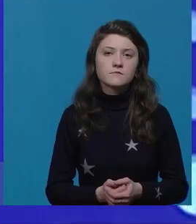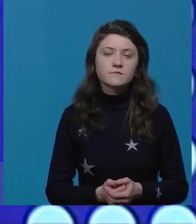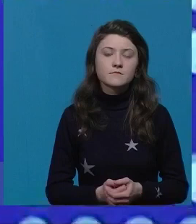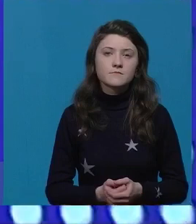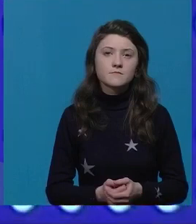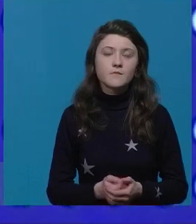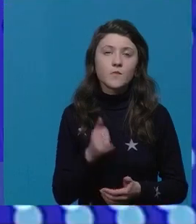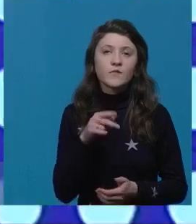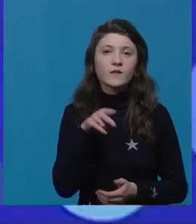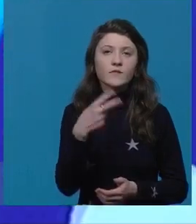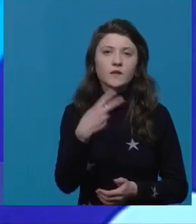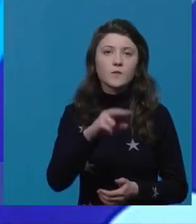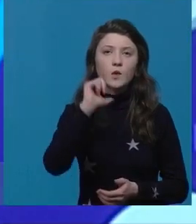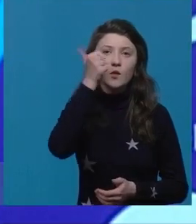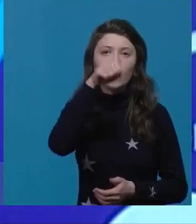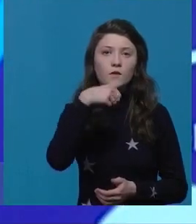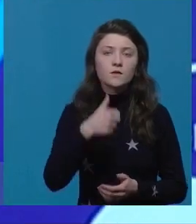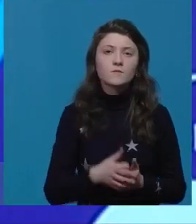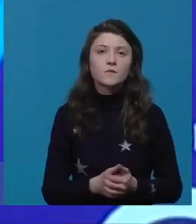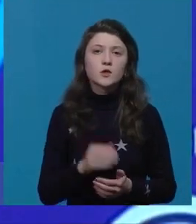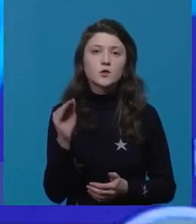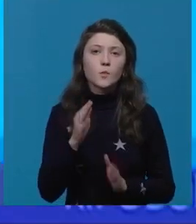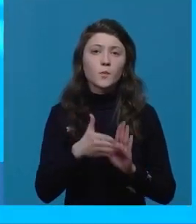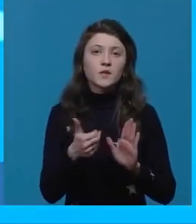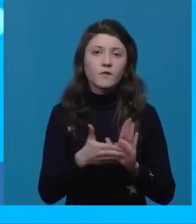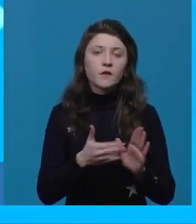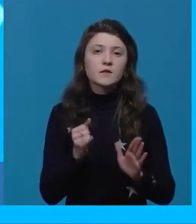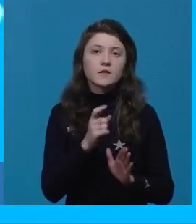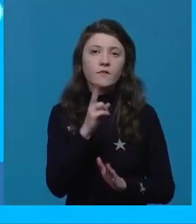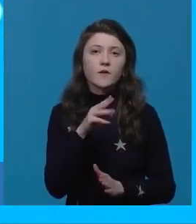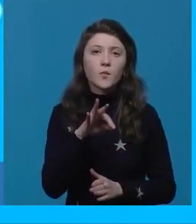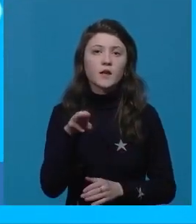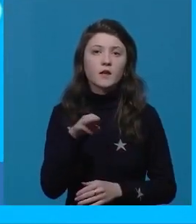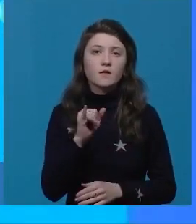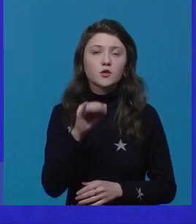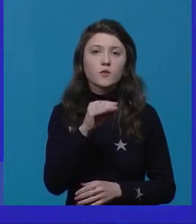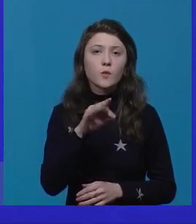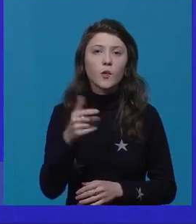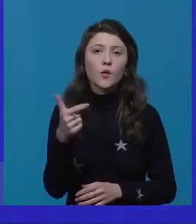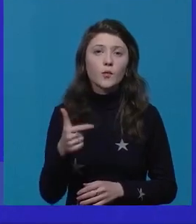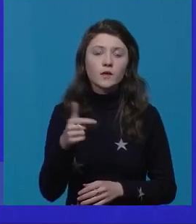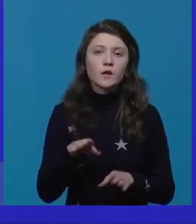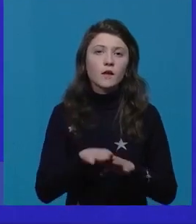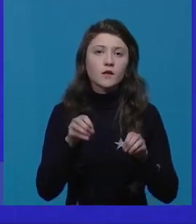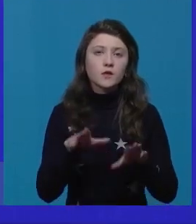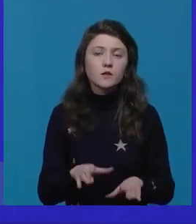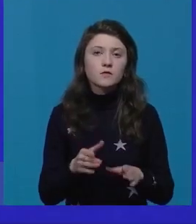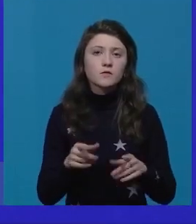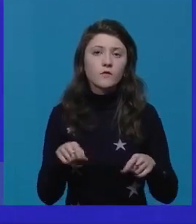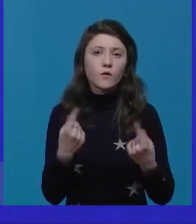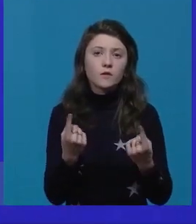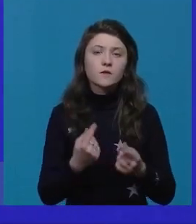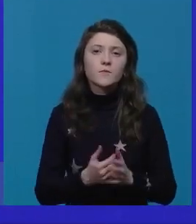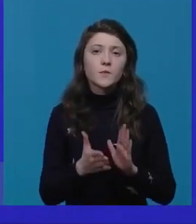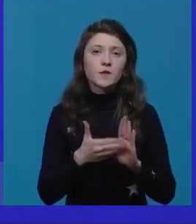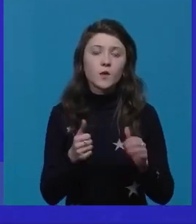У 2020 році строковиків Житомира призиватимуть з квітня по червень та жовтня по грудень. Рішення щодо створення міської призивної